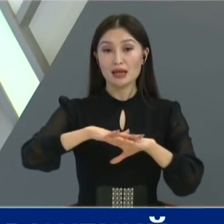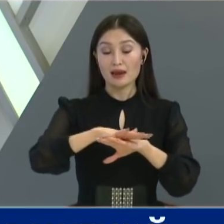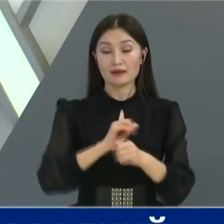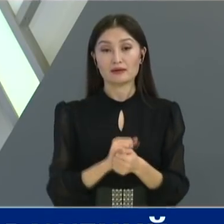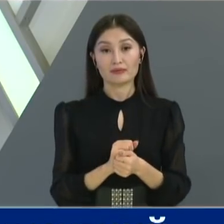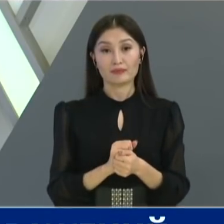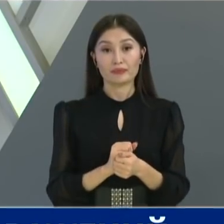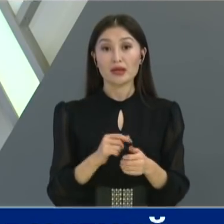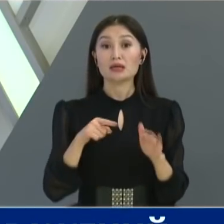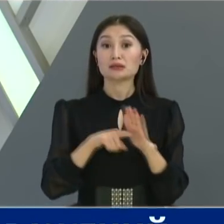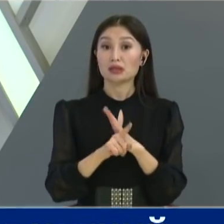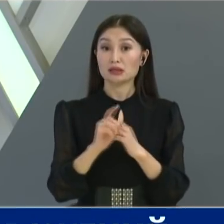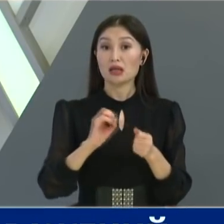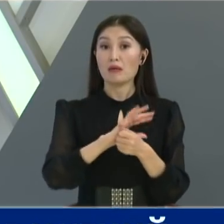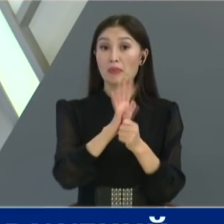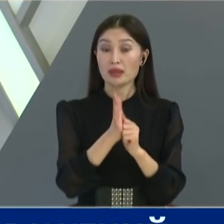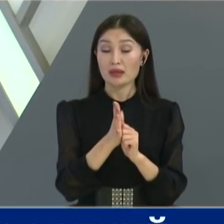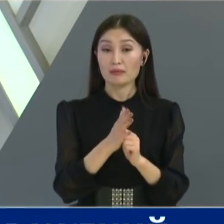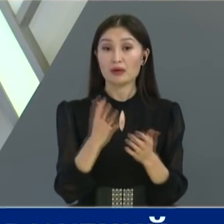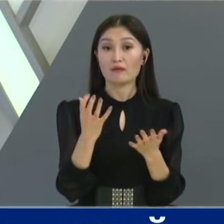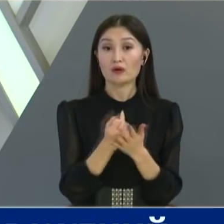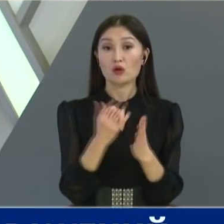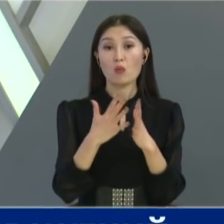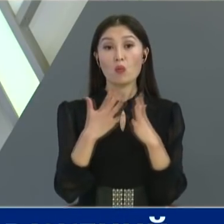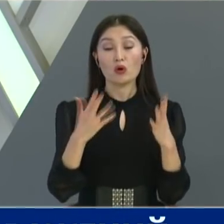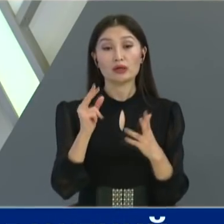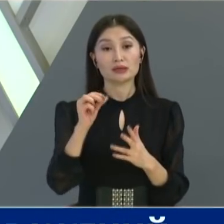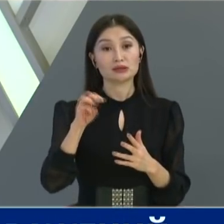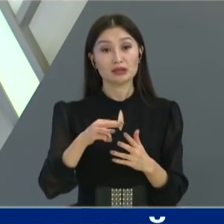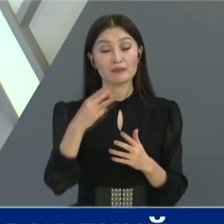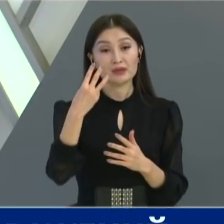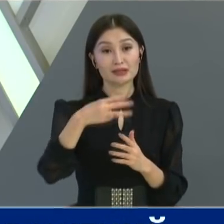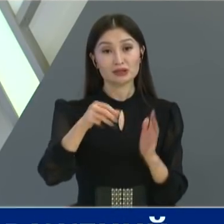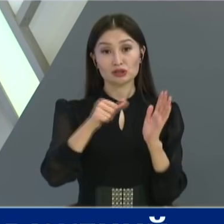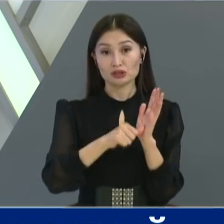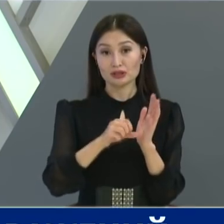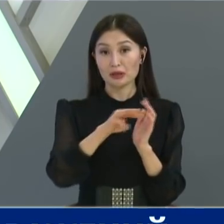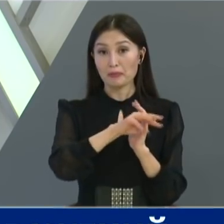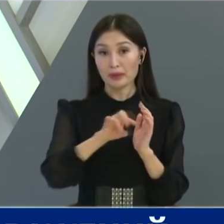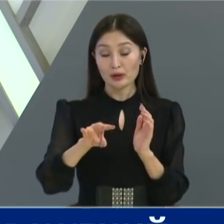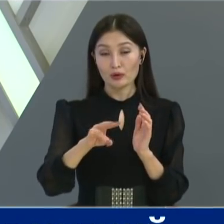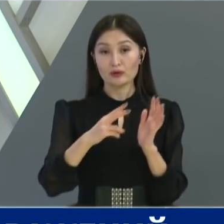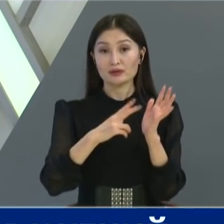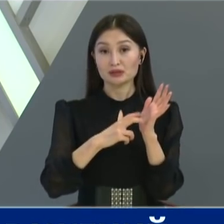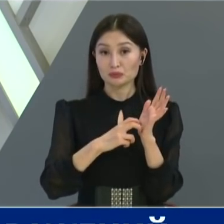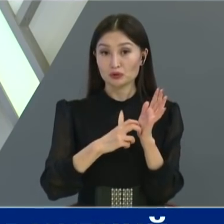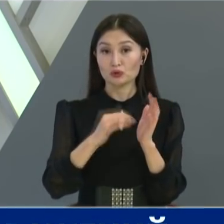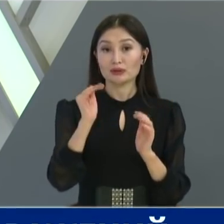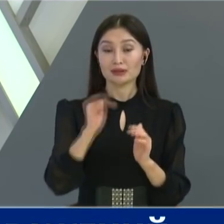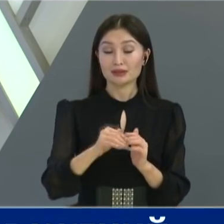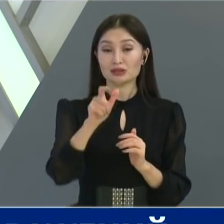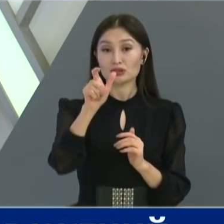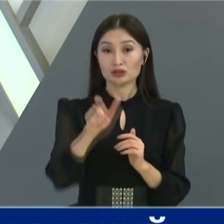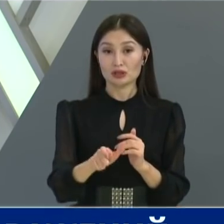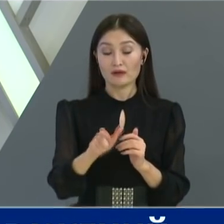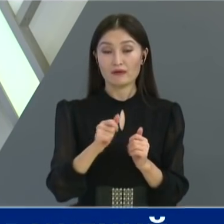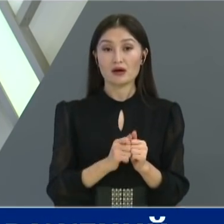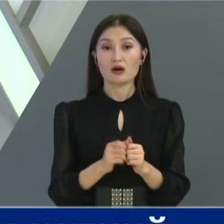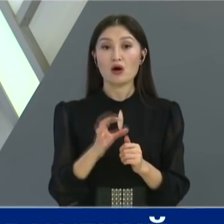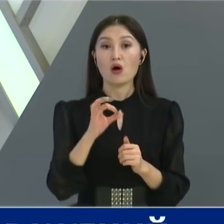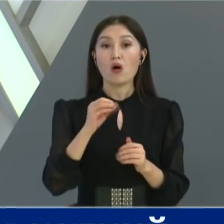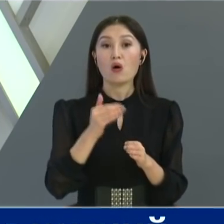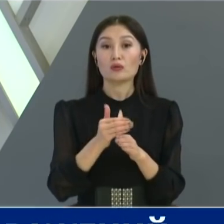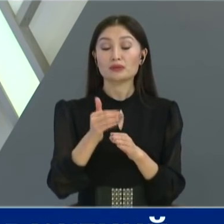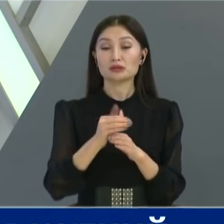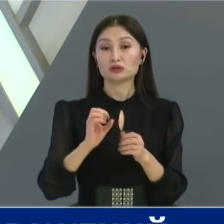планеты. С начала пандемии инфекция выявлена у более чем 36 миллионов 700 тысяч жителей планеты. От